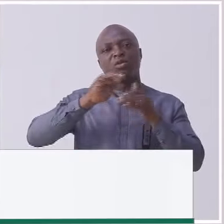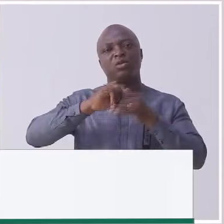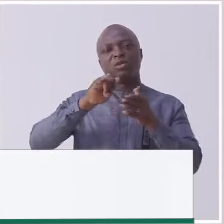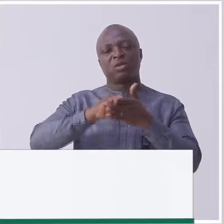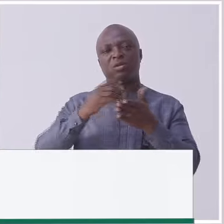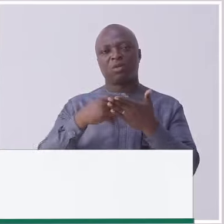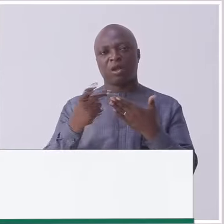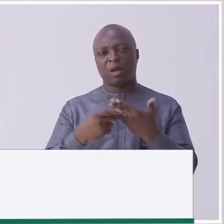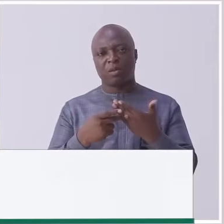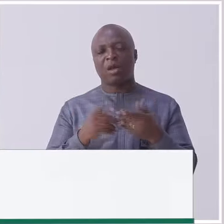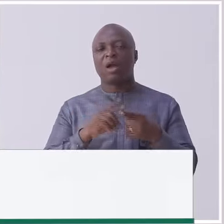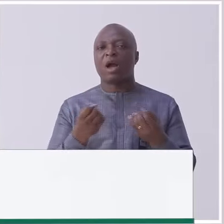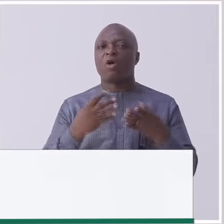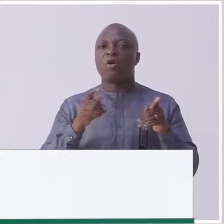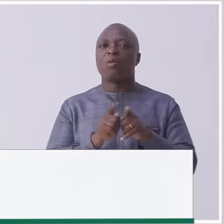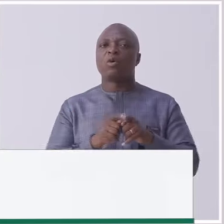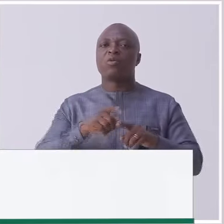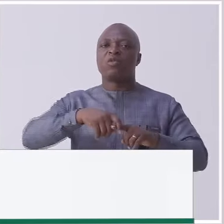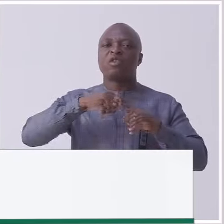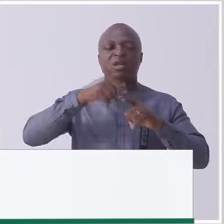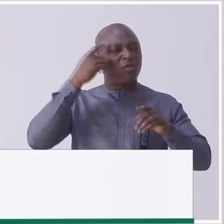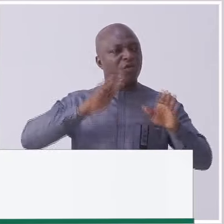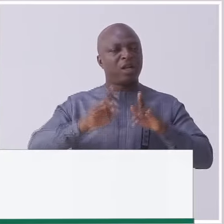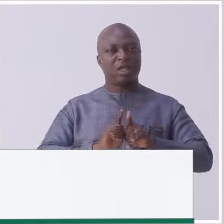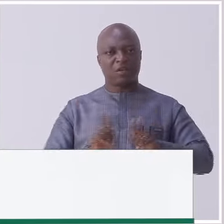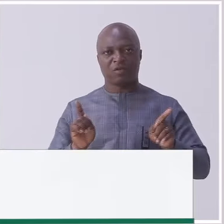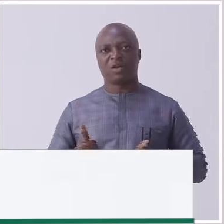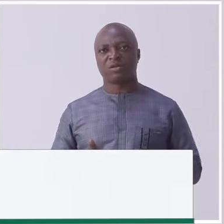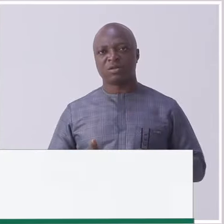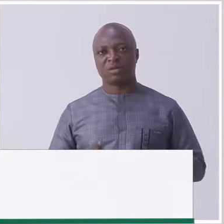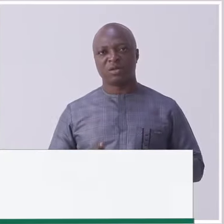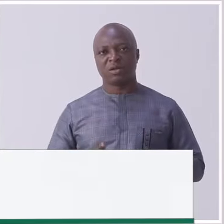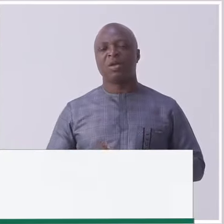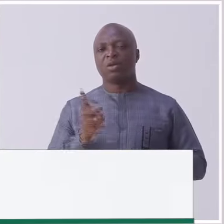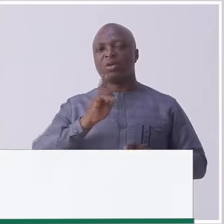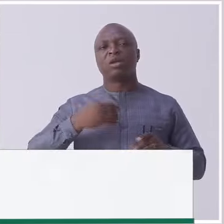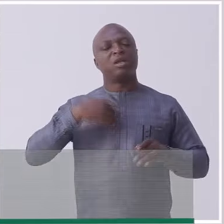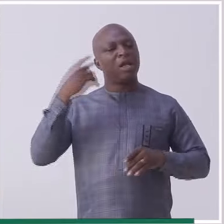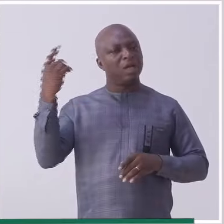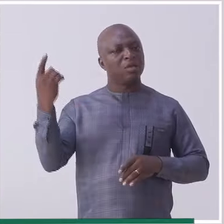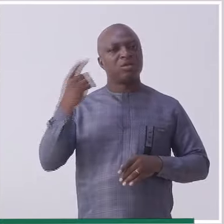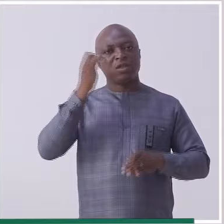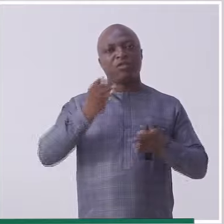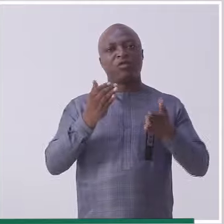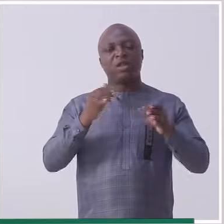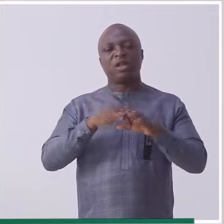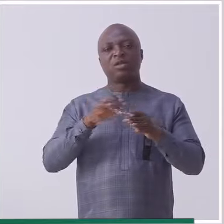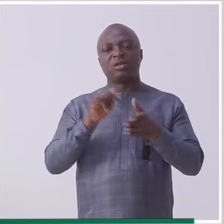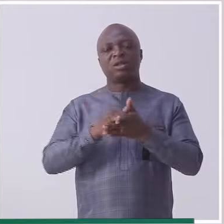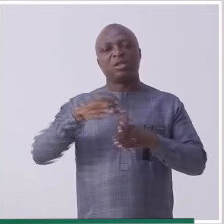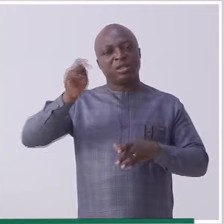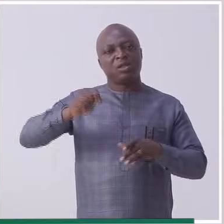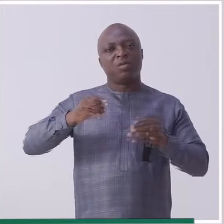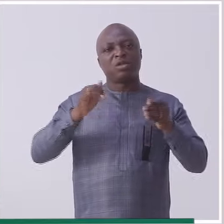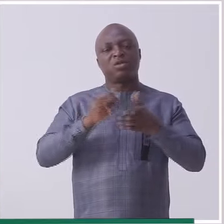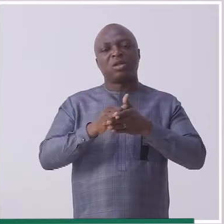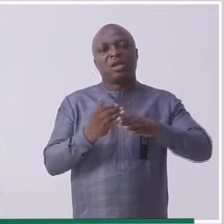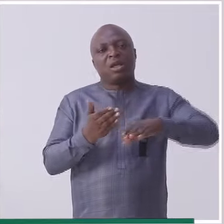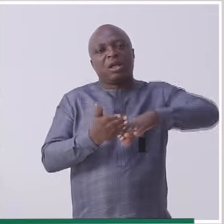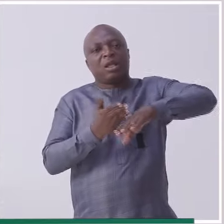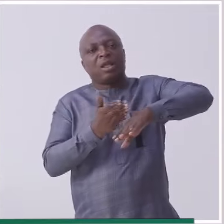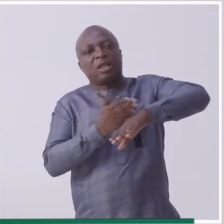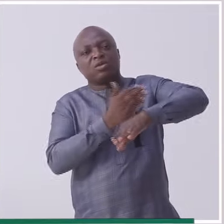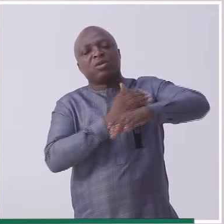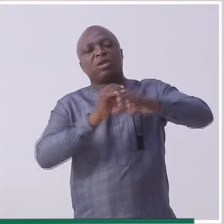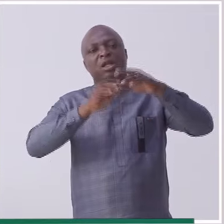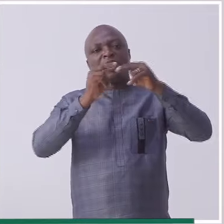régionale. À combien peut-on fixer pour faire la différence? Donc il y a toujours, si vous voulez, la nécessité de mettre une gradation dans les